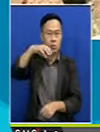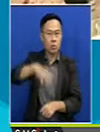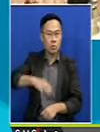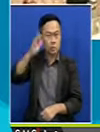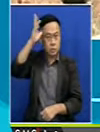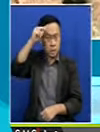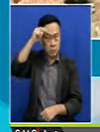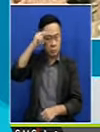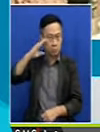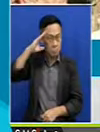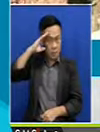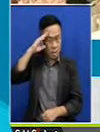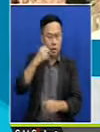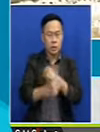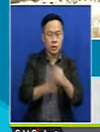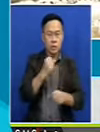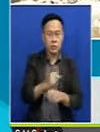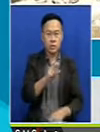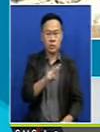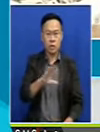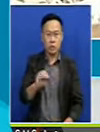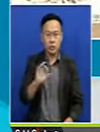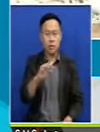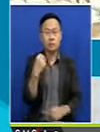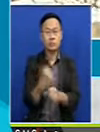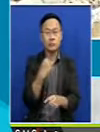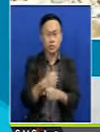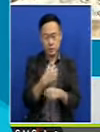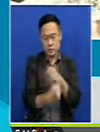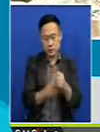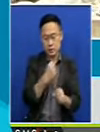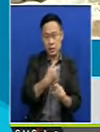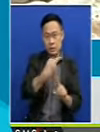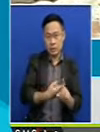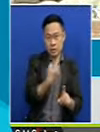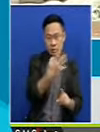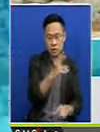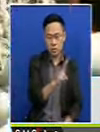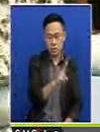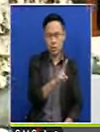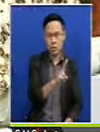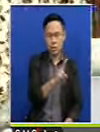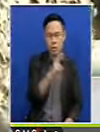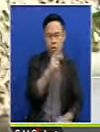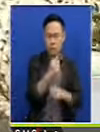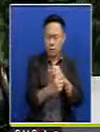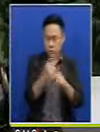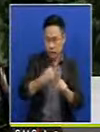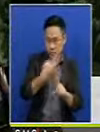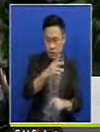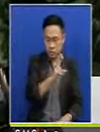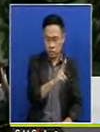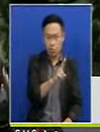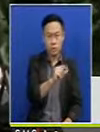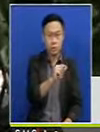าเฉพาะกิจประจำปี2559เขาฝึกมาตั้งแต่28เมษายนที่ผ่านมาคุณธัญมัยคุณผู้ชมและ